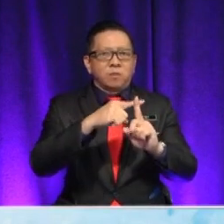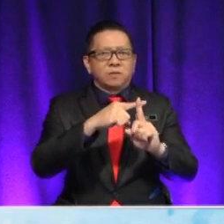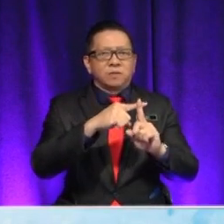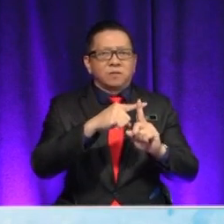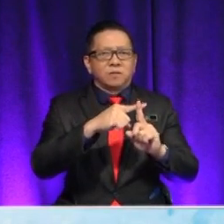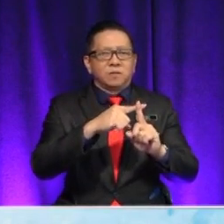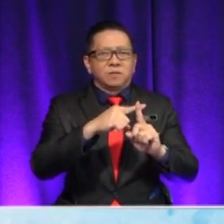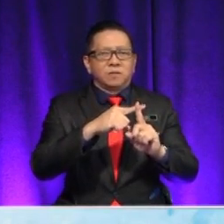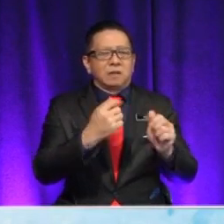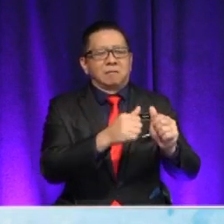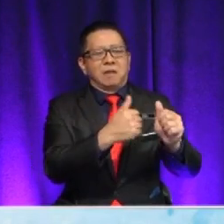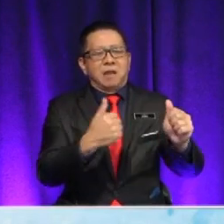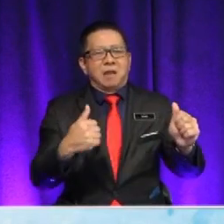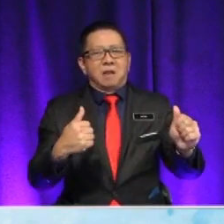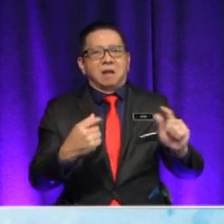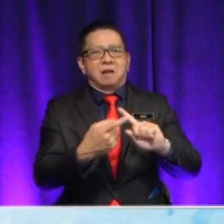kegiatan jenayah.